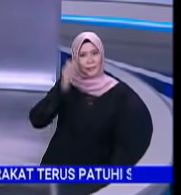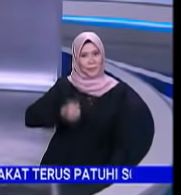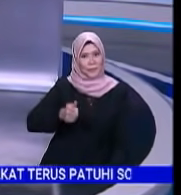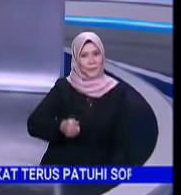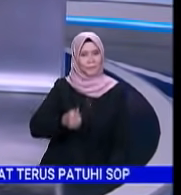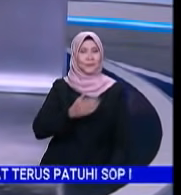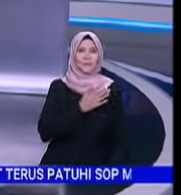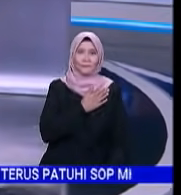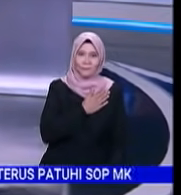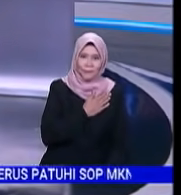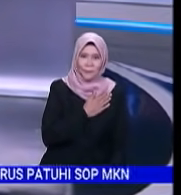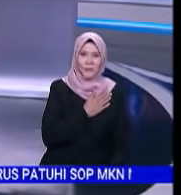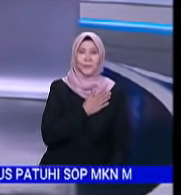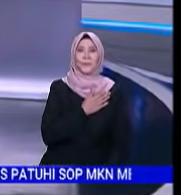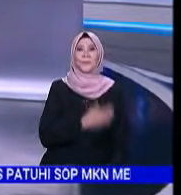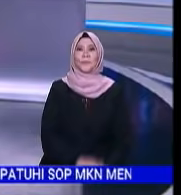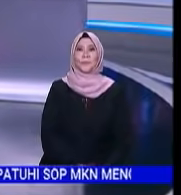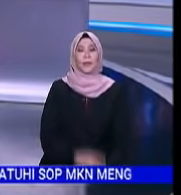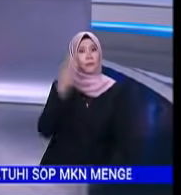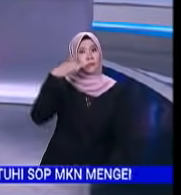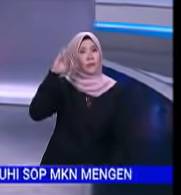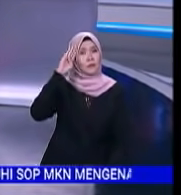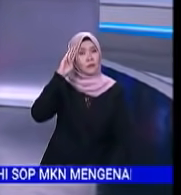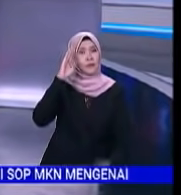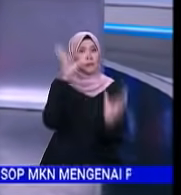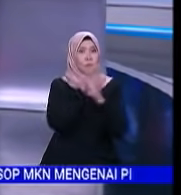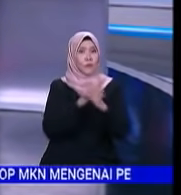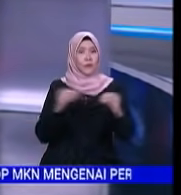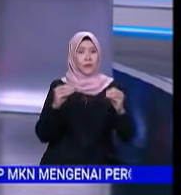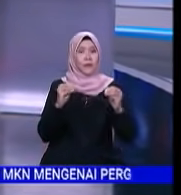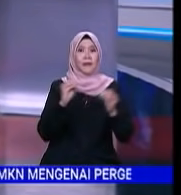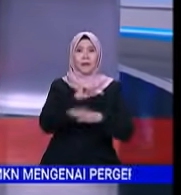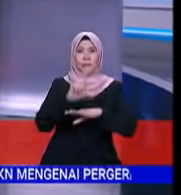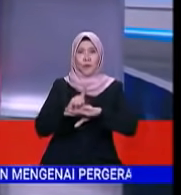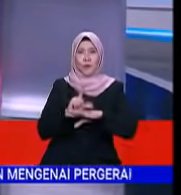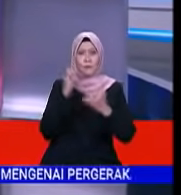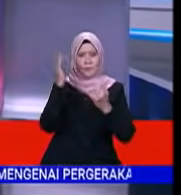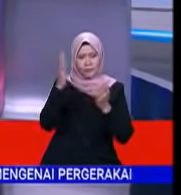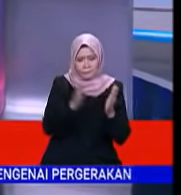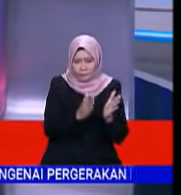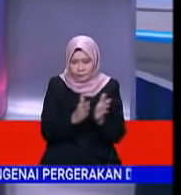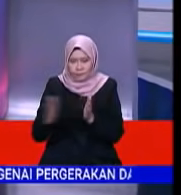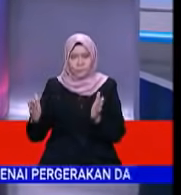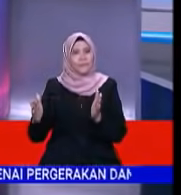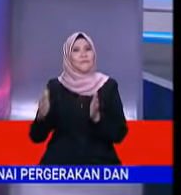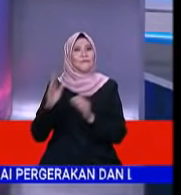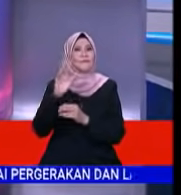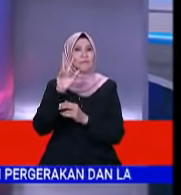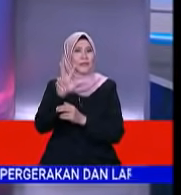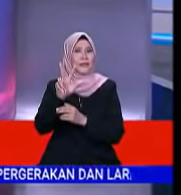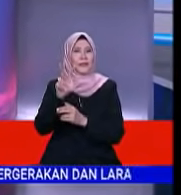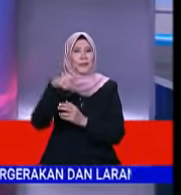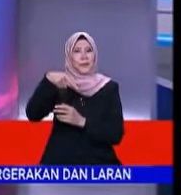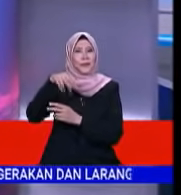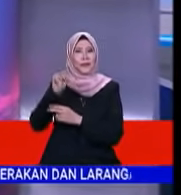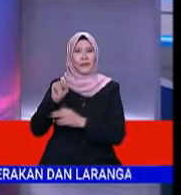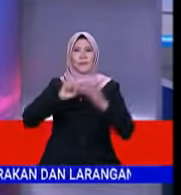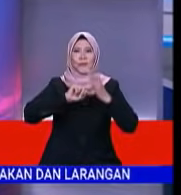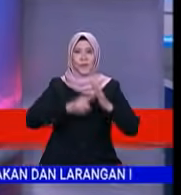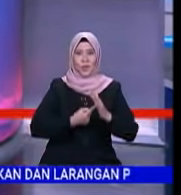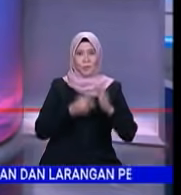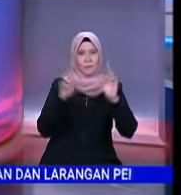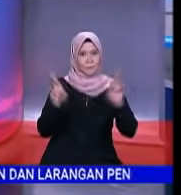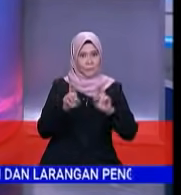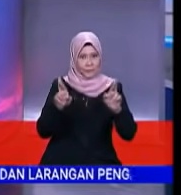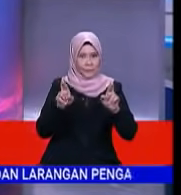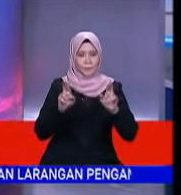Assalamualaikum, salam sejahtera. Perlis, Sarawak dan Labuan akan beralih ke fasa 3 Pelan Pemulihan Negara PPN berkuat kuasa